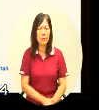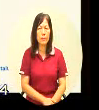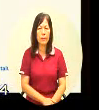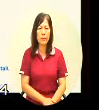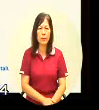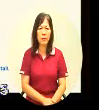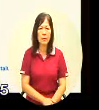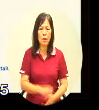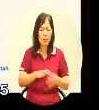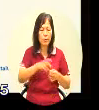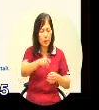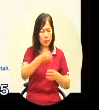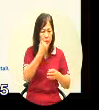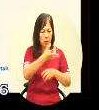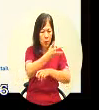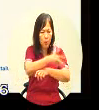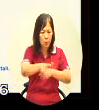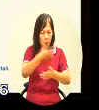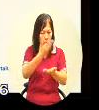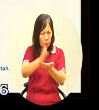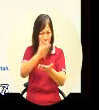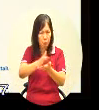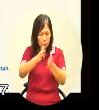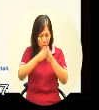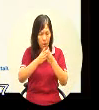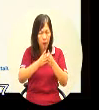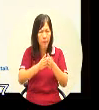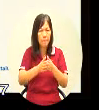为了古山大牌的亲疏齁，